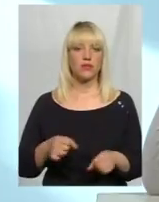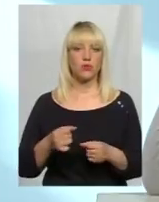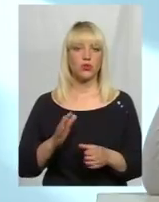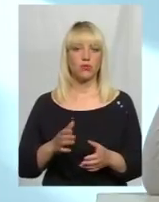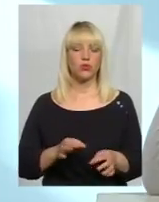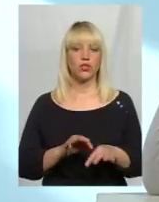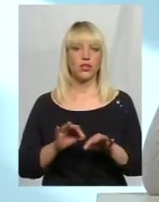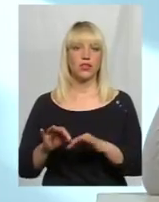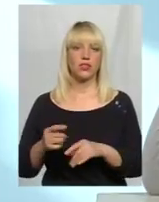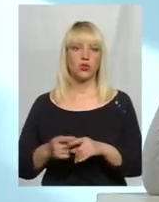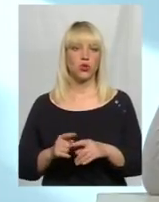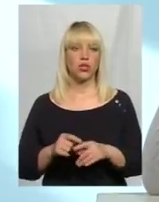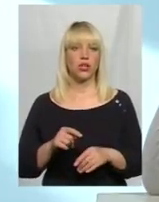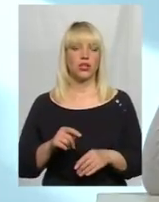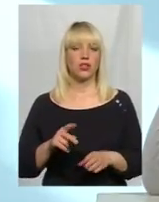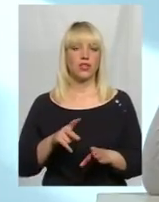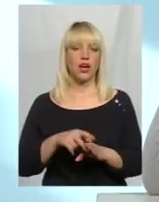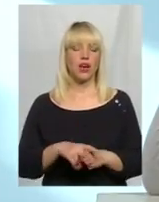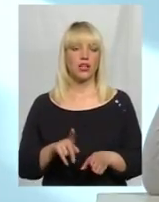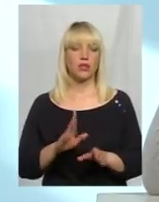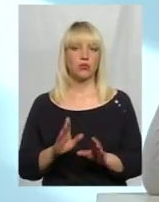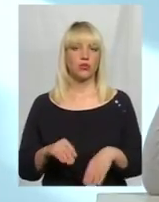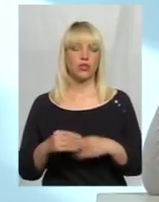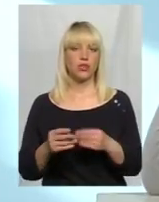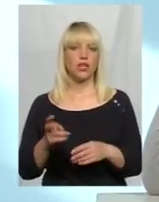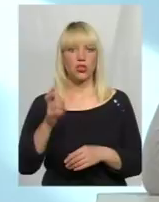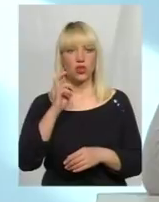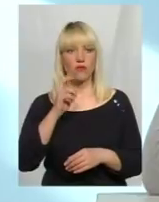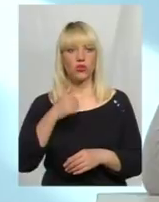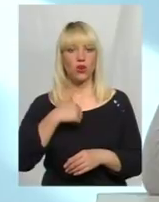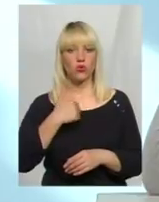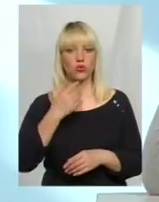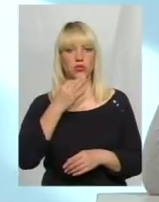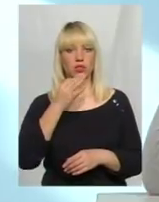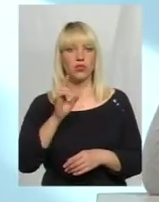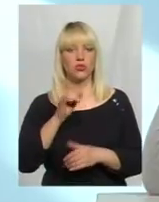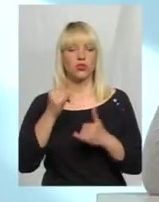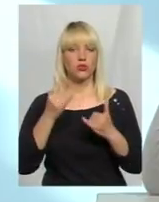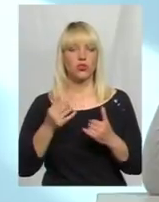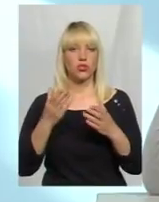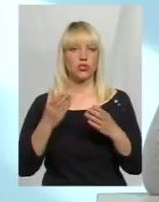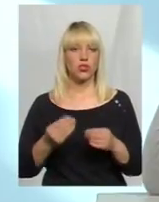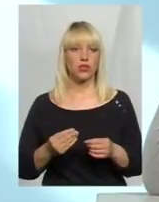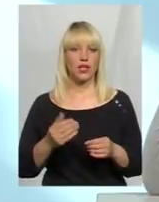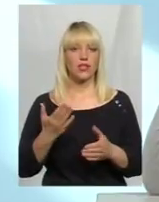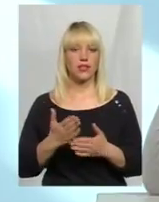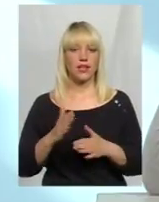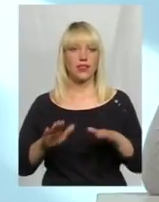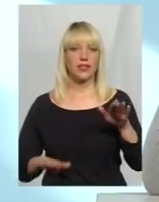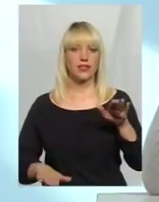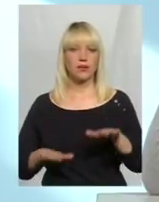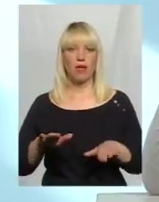той тягар, котрий на нього покладено державою. Адже я вам хочу сказати, що на сьогоднішній день пішов дисбаланс в